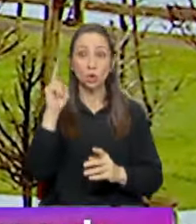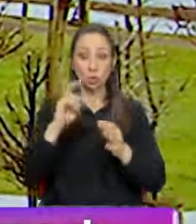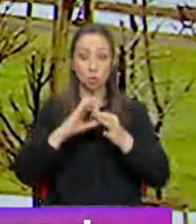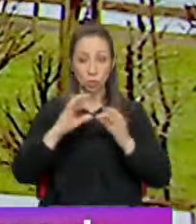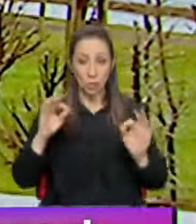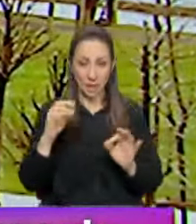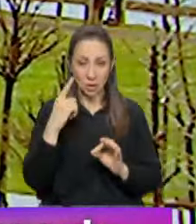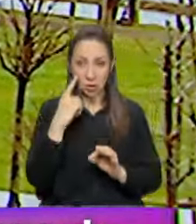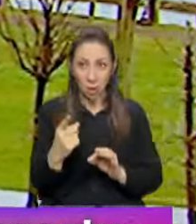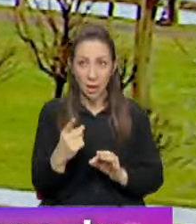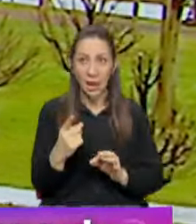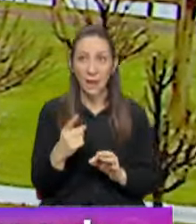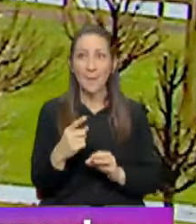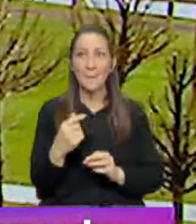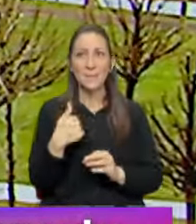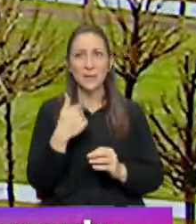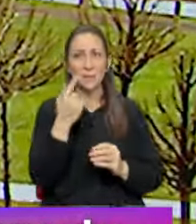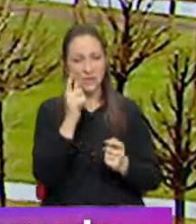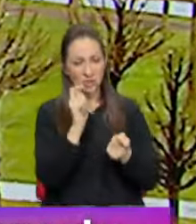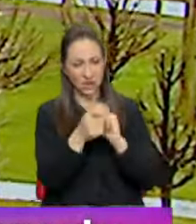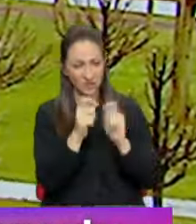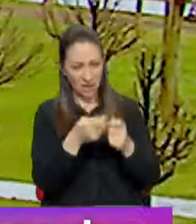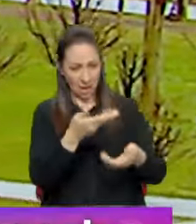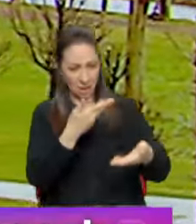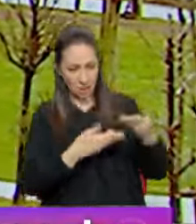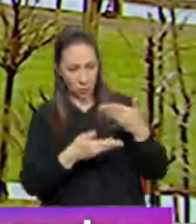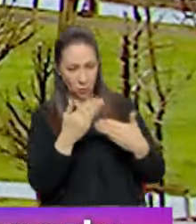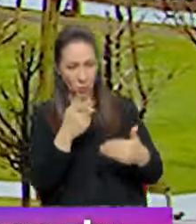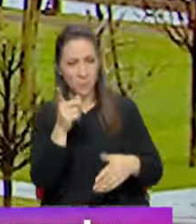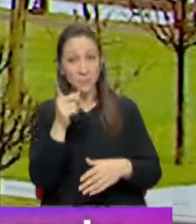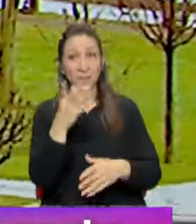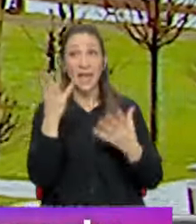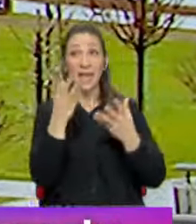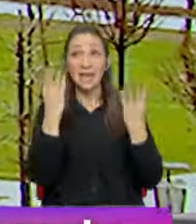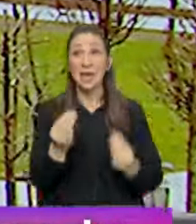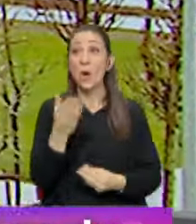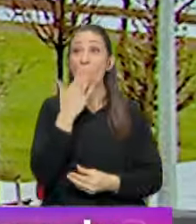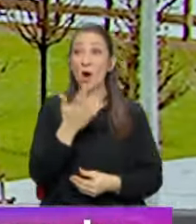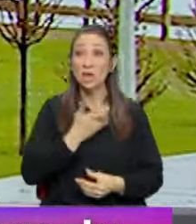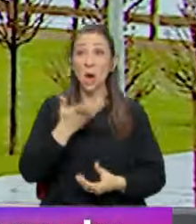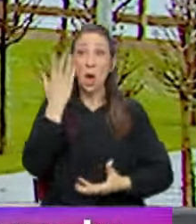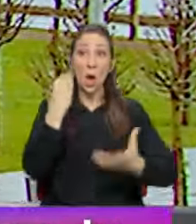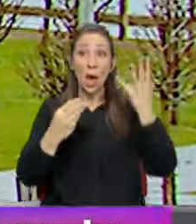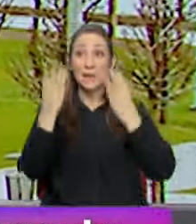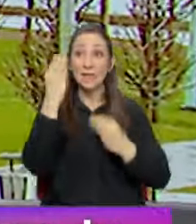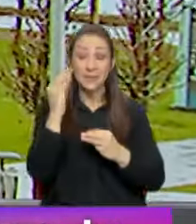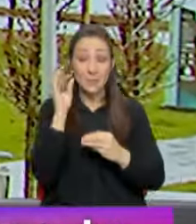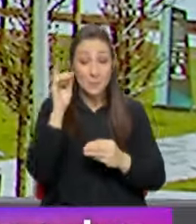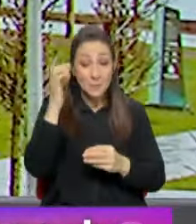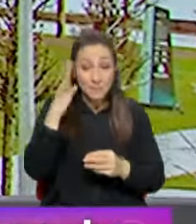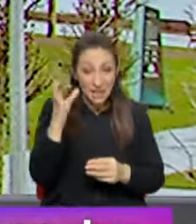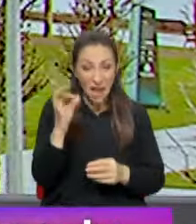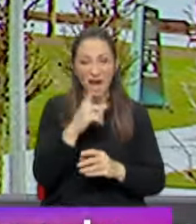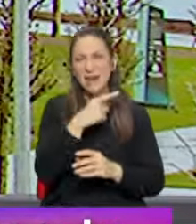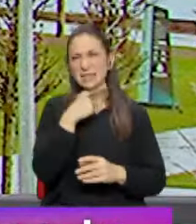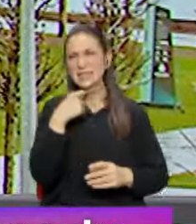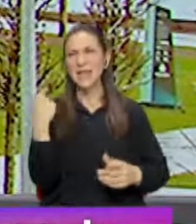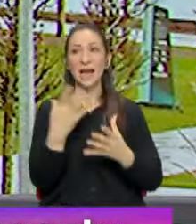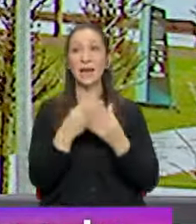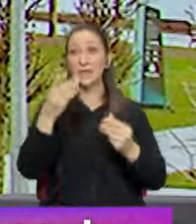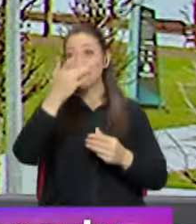sözlüğü üzerinden de işte bana bir çeviriyi yapıyor. En iyi öğrenci öğrendikleriyle ulaştığı bilgeliğe asla